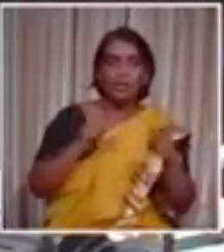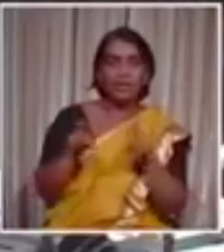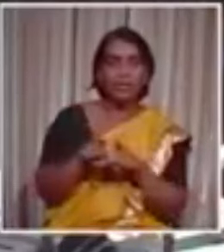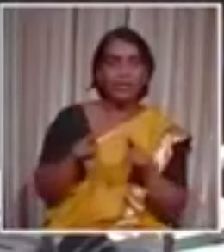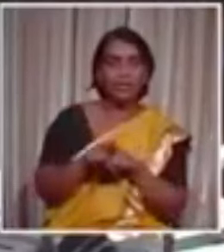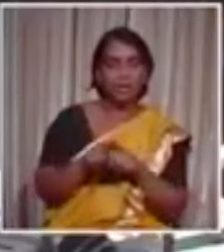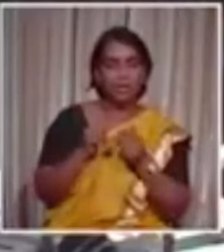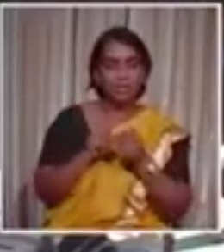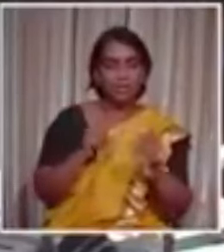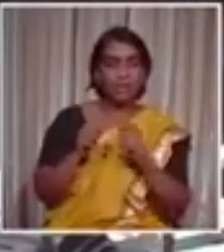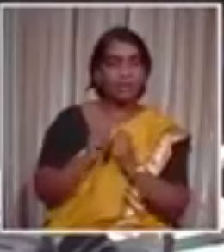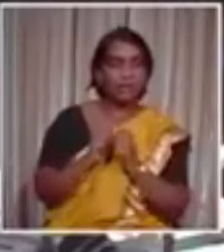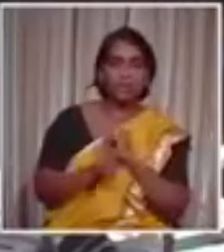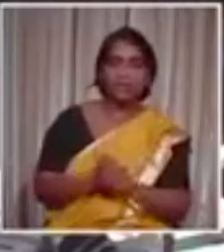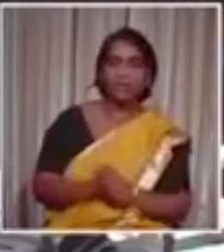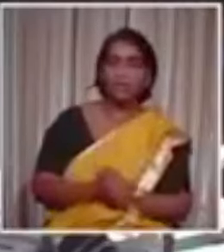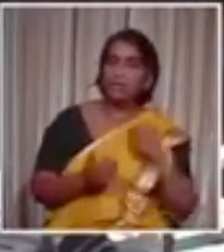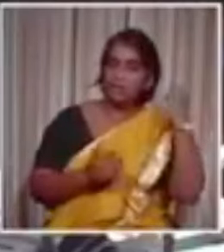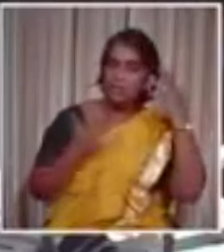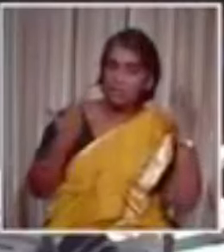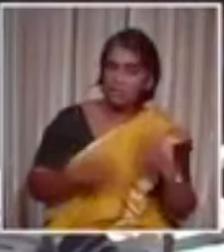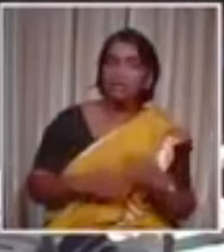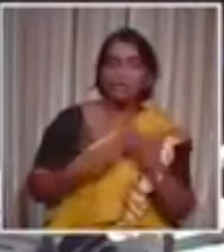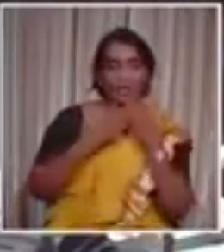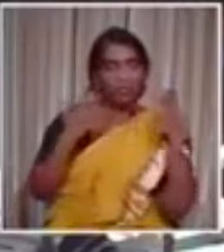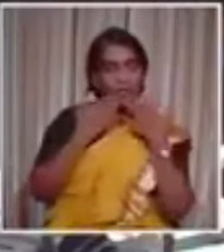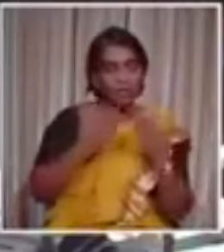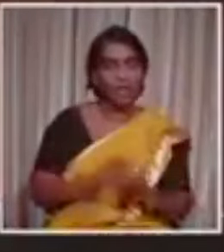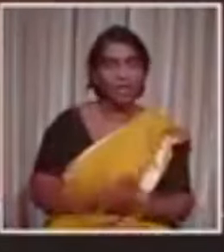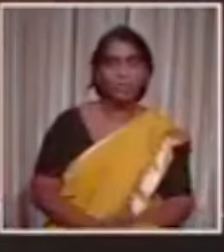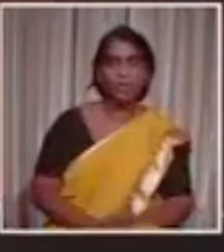wapurna lada bija. Kiamin mama wasan karna bumi suti garuniyo jekatana gitu. Bumi suti abad mana.